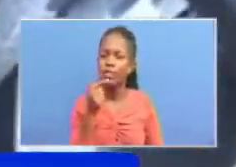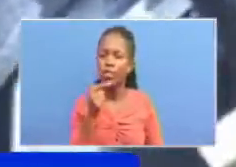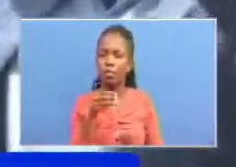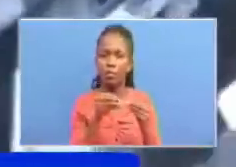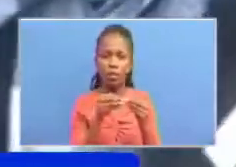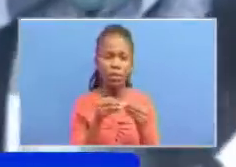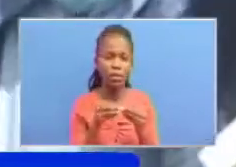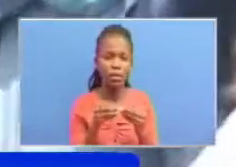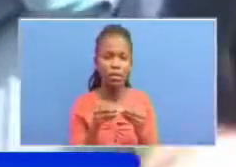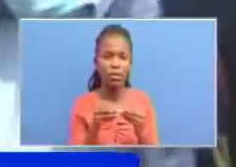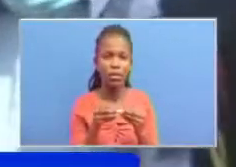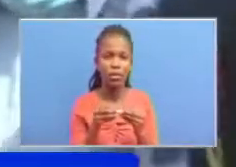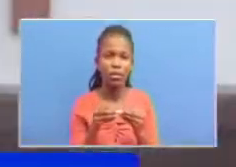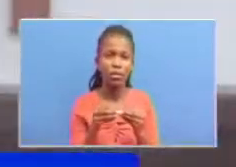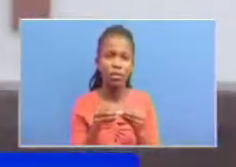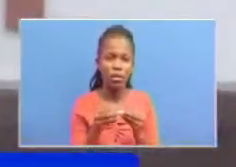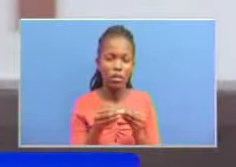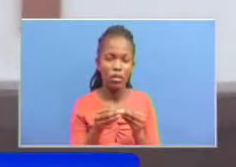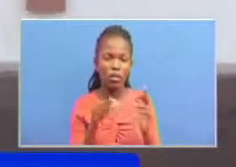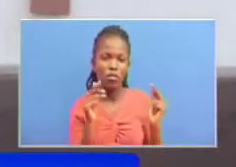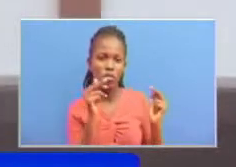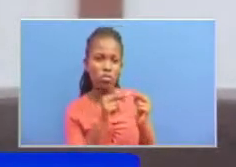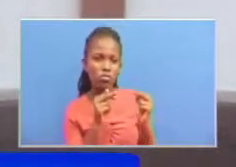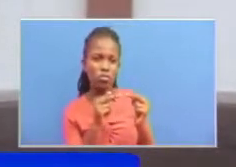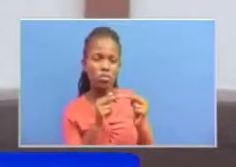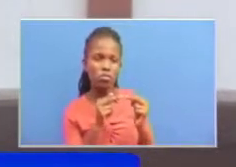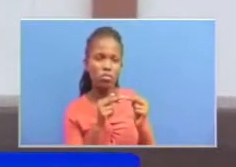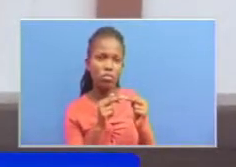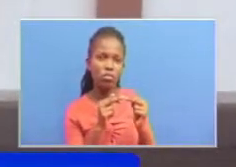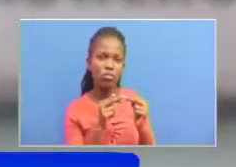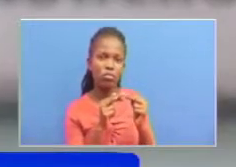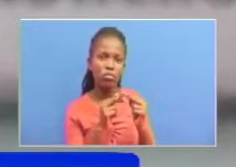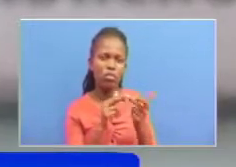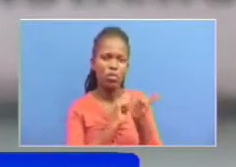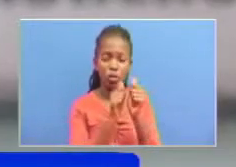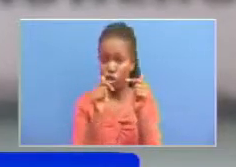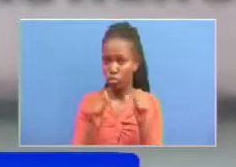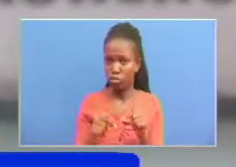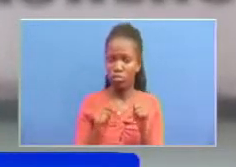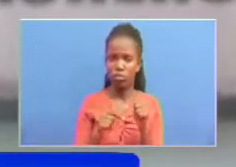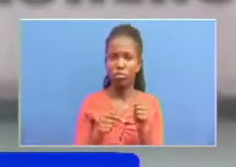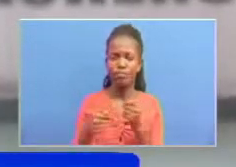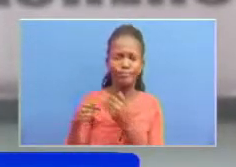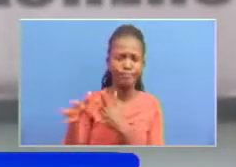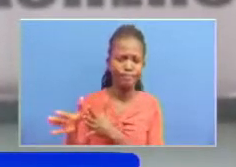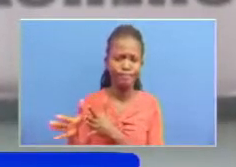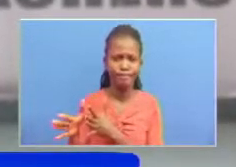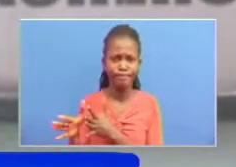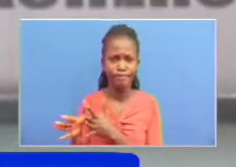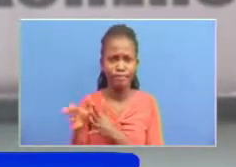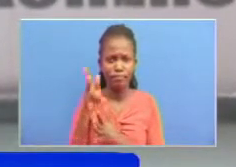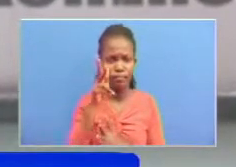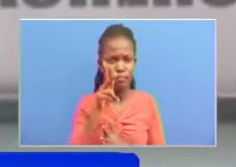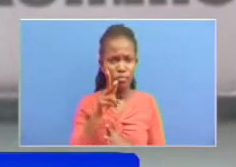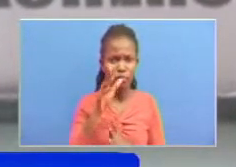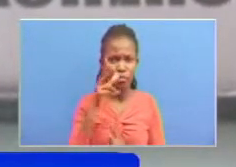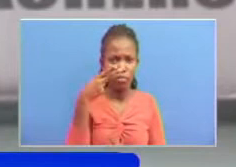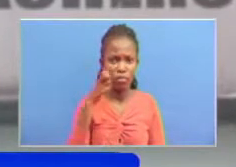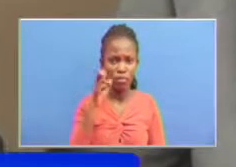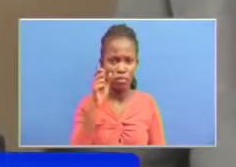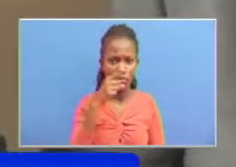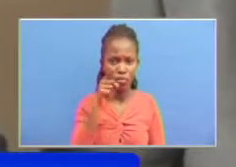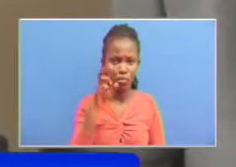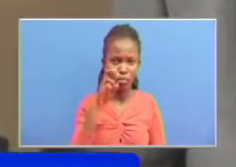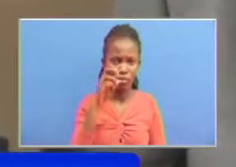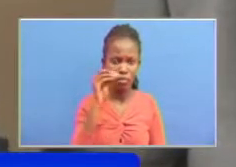kwa kuwate ya nziasi ya matuku asia mitandao. Okay, wala yukwe omonde wavuthi wavyo ni ngaliko ya mwene kivila Hezron